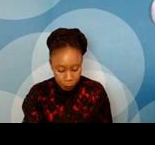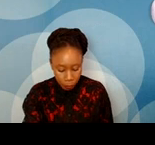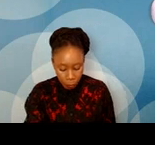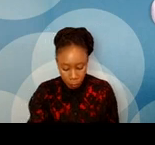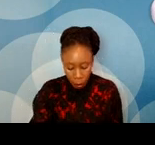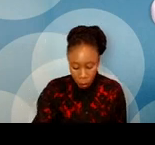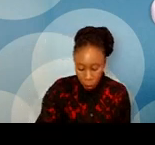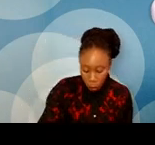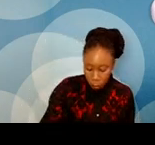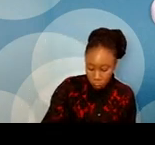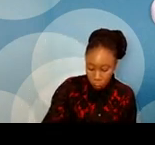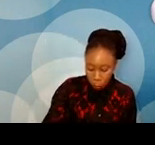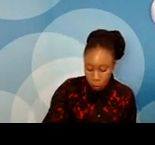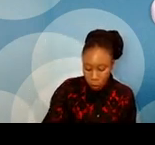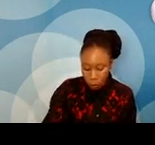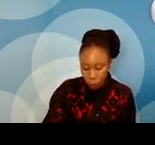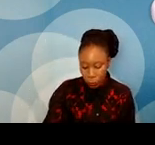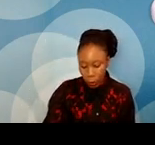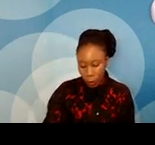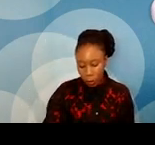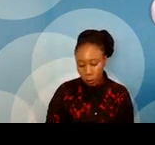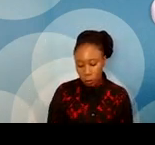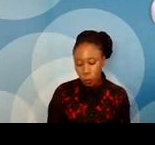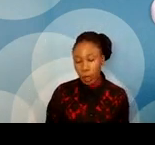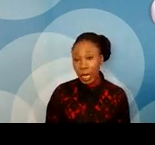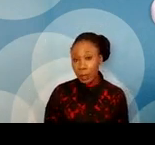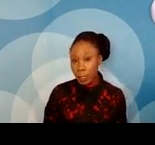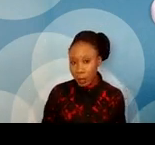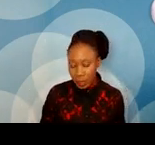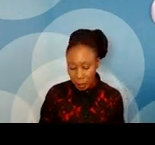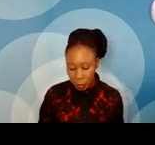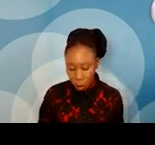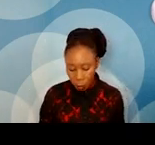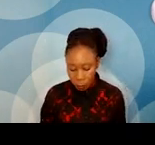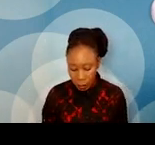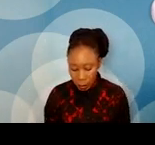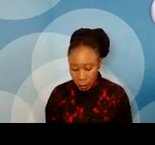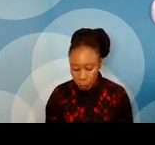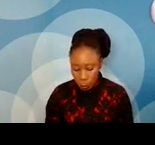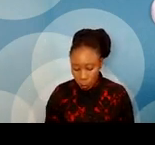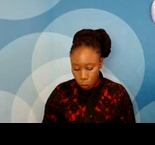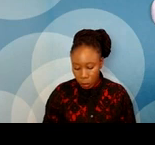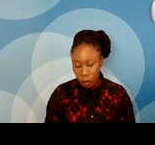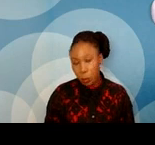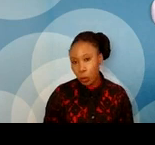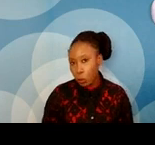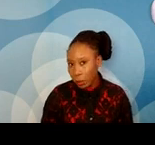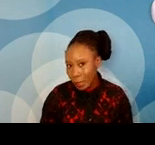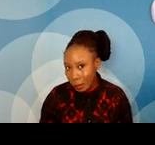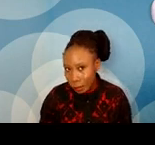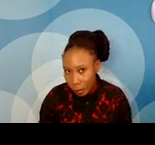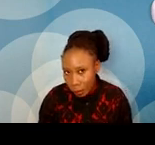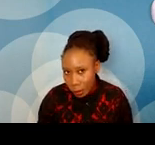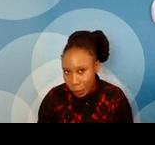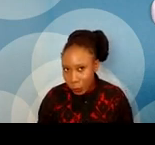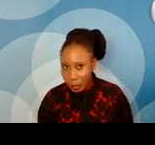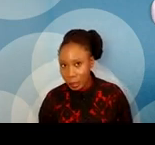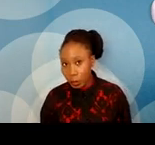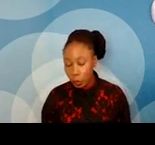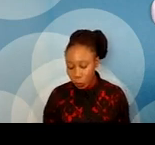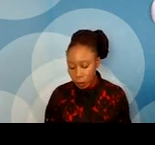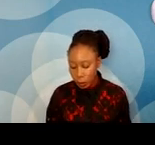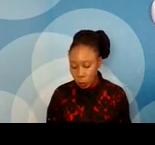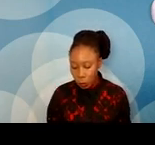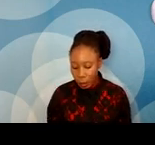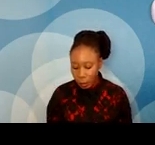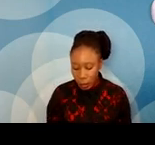prioriterade. Och grundskyddet för våra arbetsplatser idag, det bygger ju inte på tomma intet. Utan